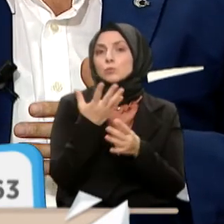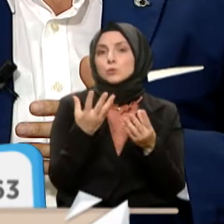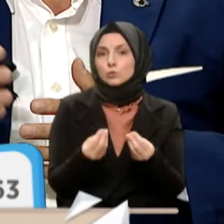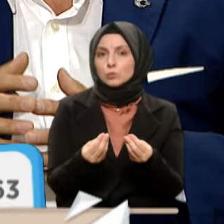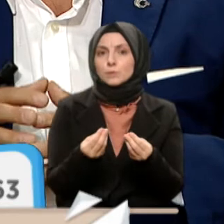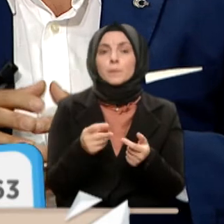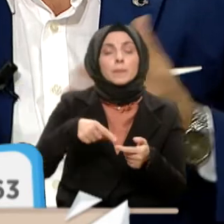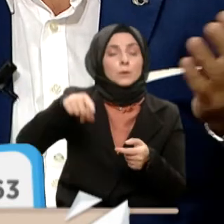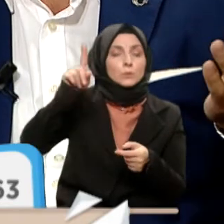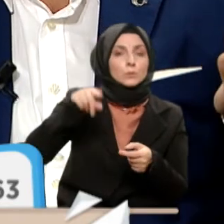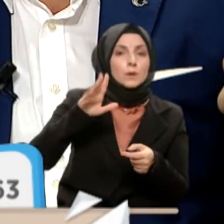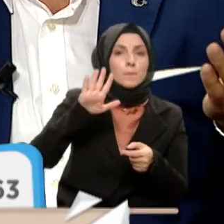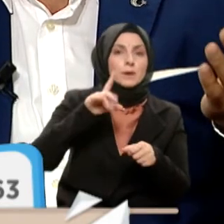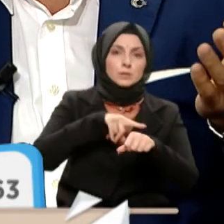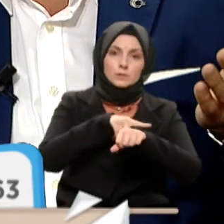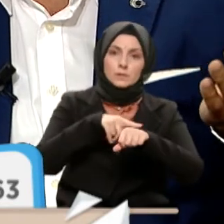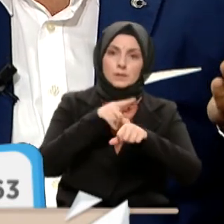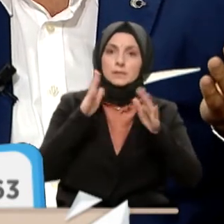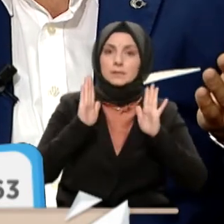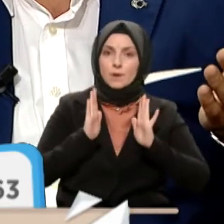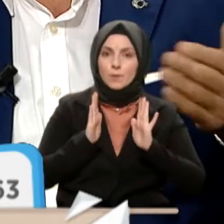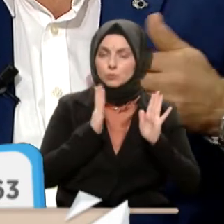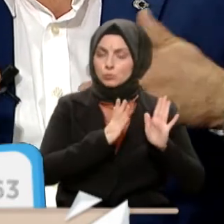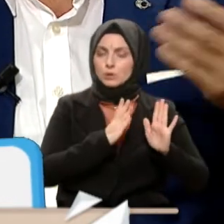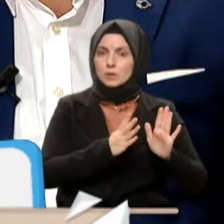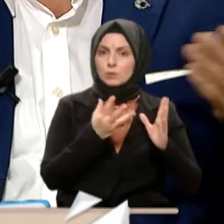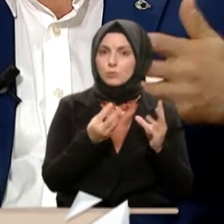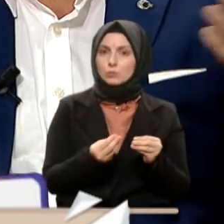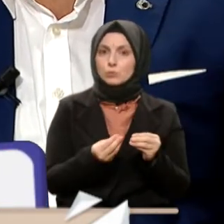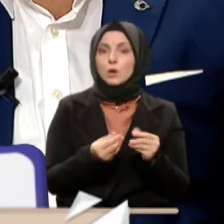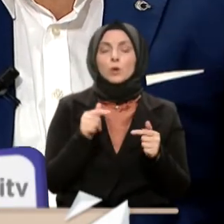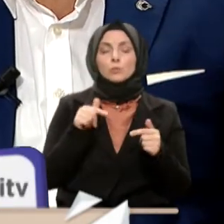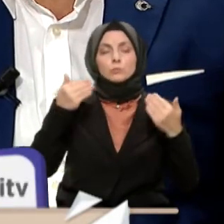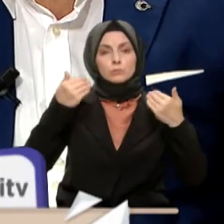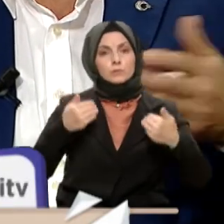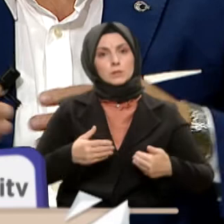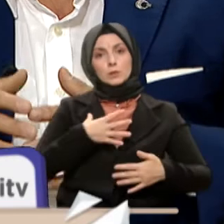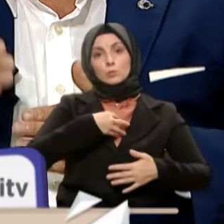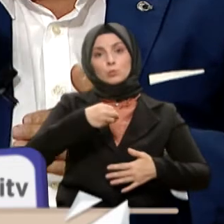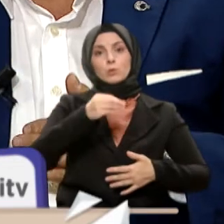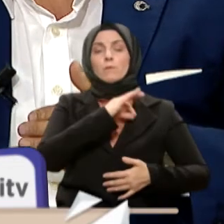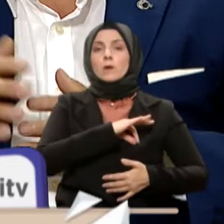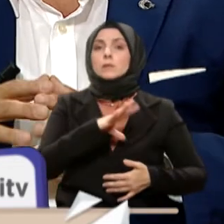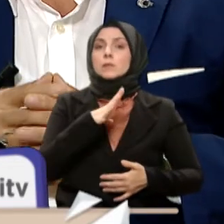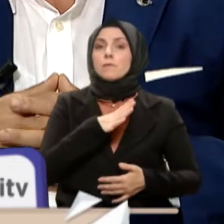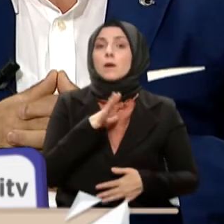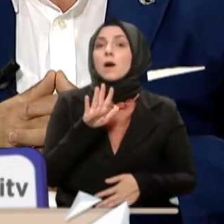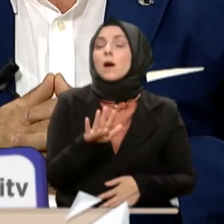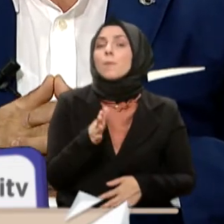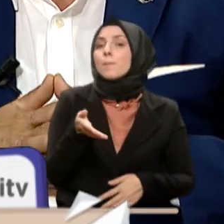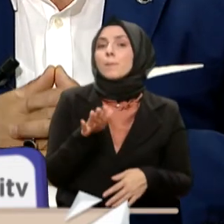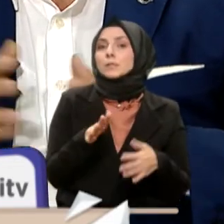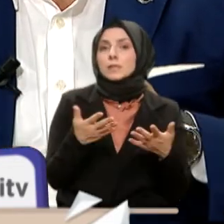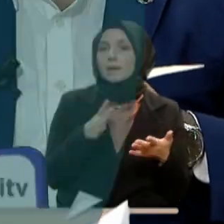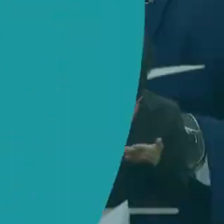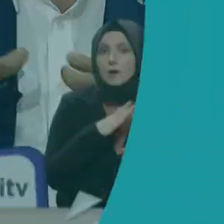sürekli kişiyi ki bunun tabi belki ile O da fiziki Ruhi bir sürü faydalar bunun yanında esas mesela günde